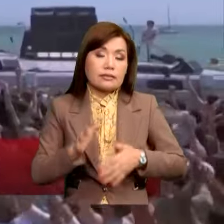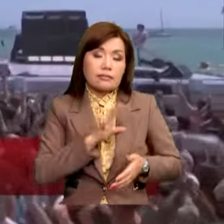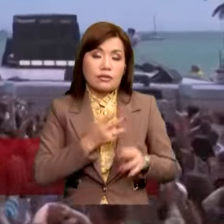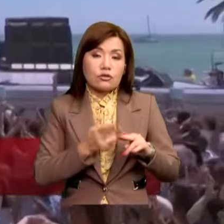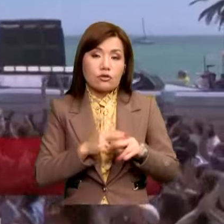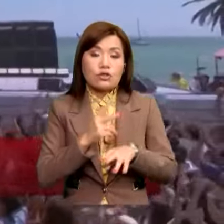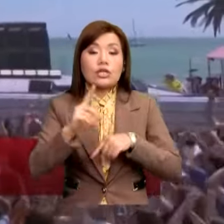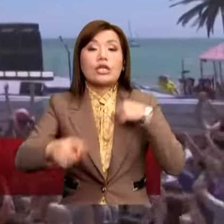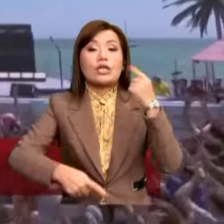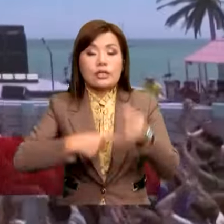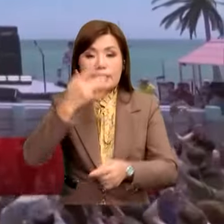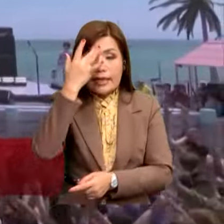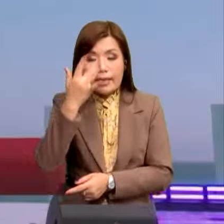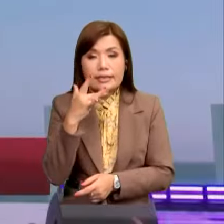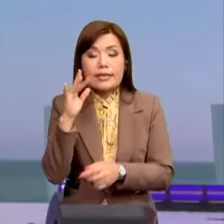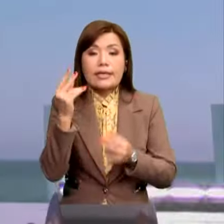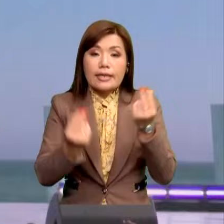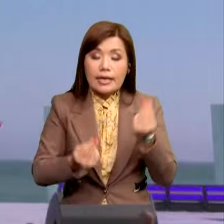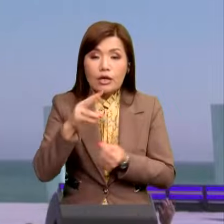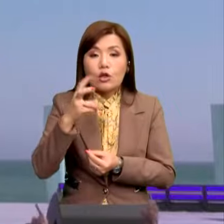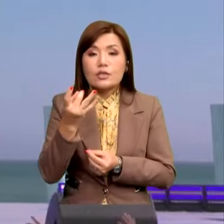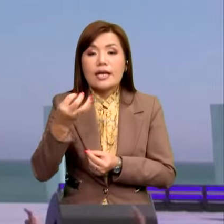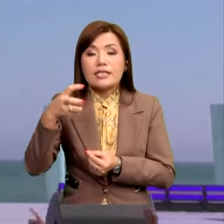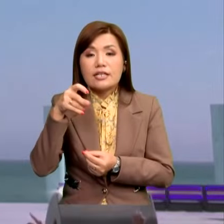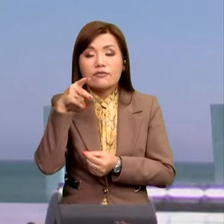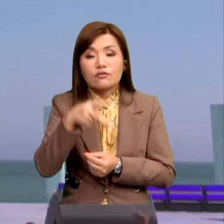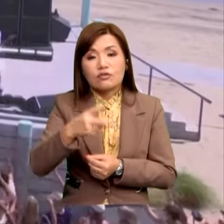слову, следующие летние Олимпийские игры пройдут в Лос-Анджелесе в